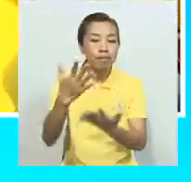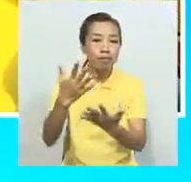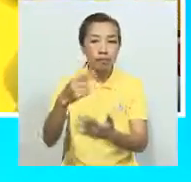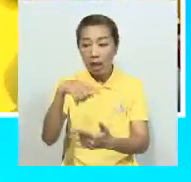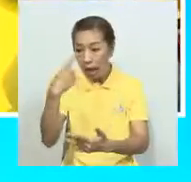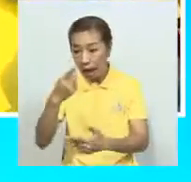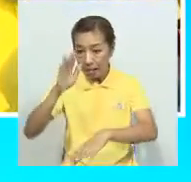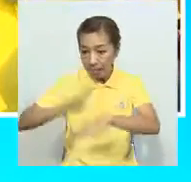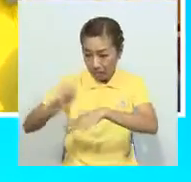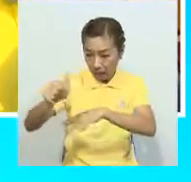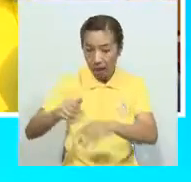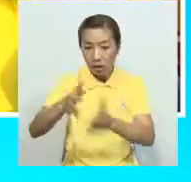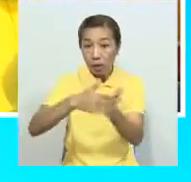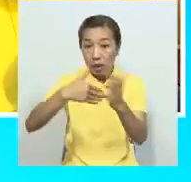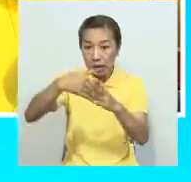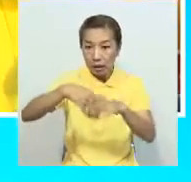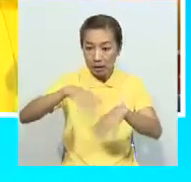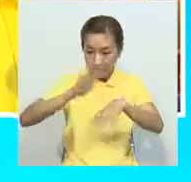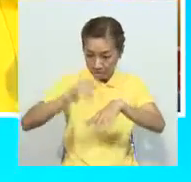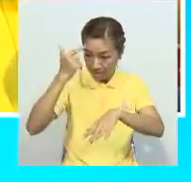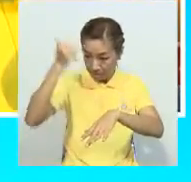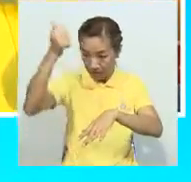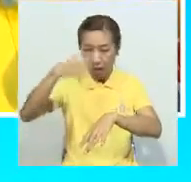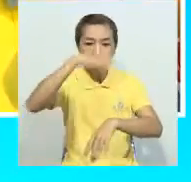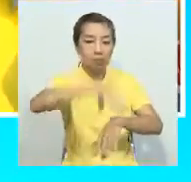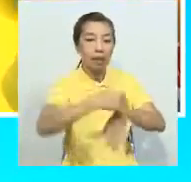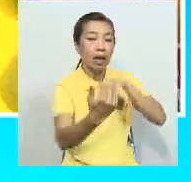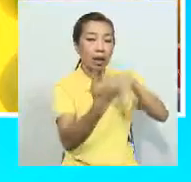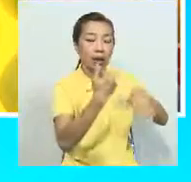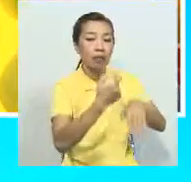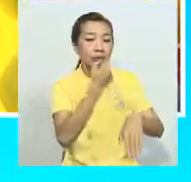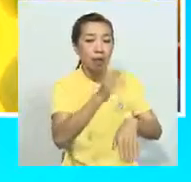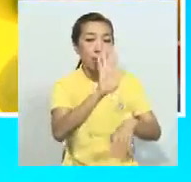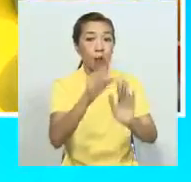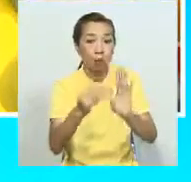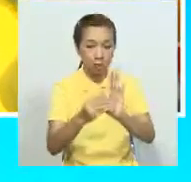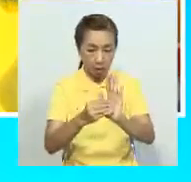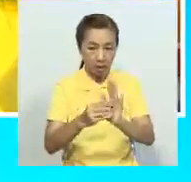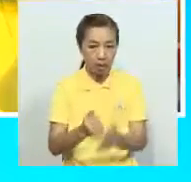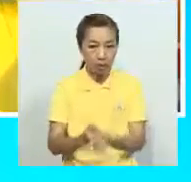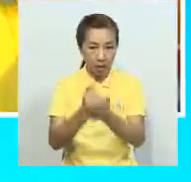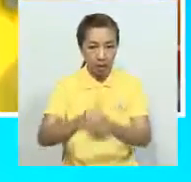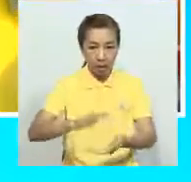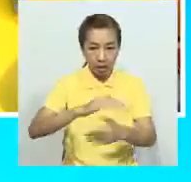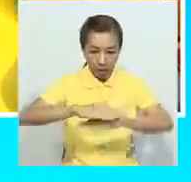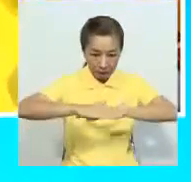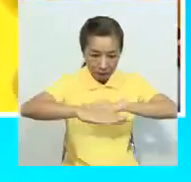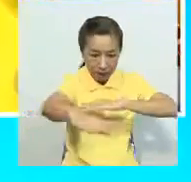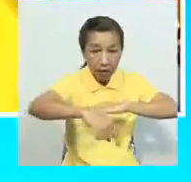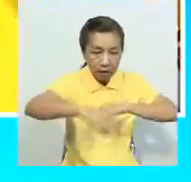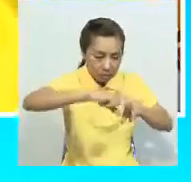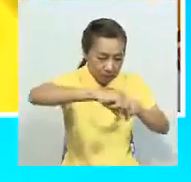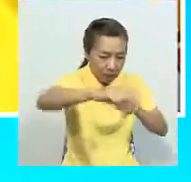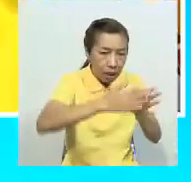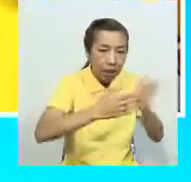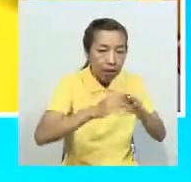ที่มีทักษะในการทาสีก็จะมีสำนักจราจรและขนส่งของเทพมหานครเนี่ยก็จะมาขีดสีตีเส้นที่มันลบเลือนอยู่ไม่สว